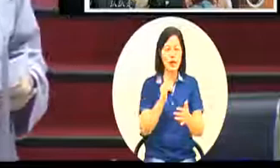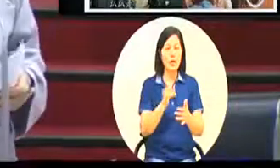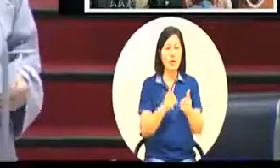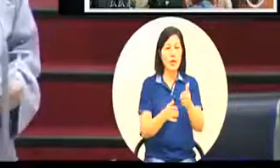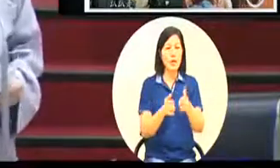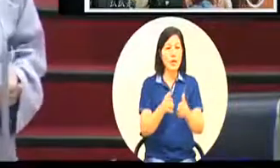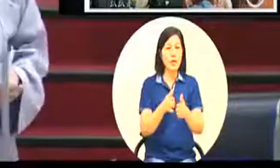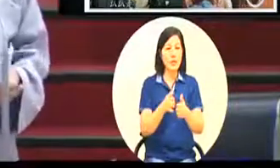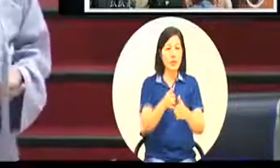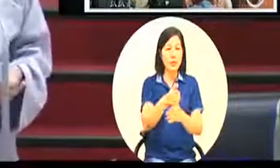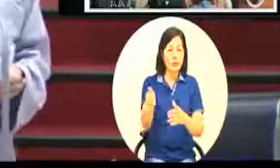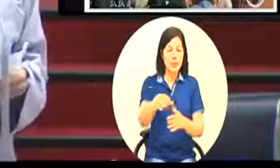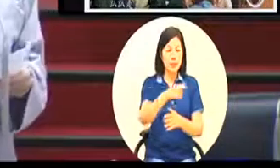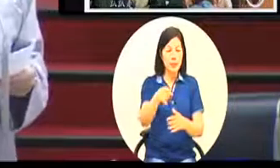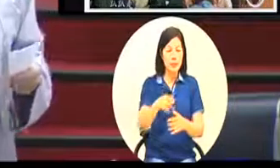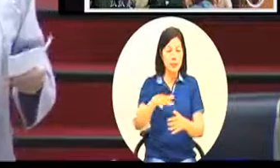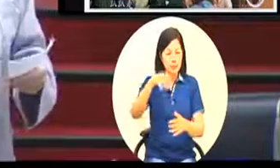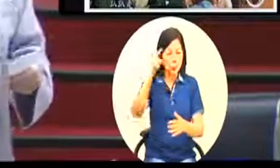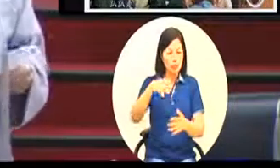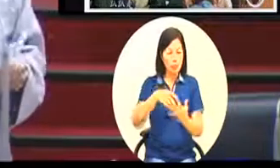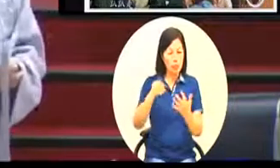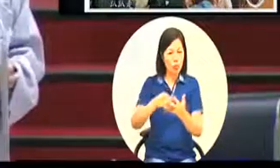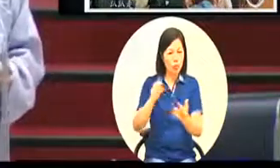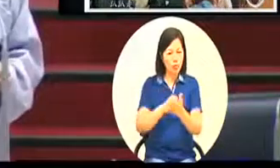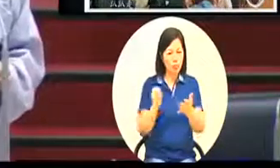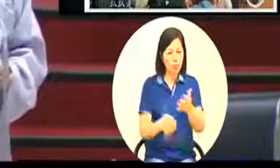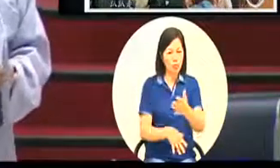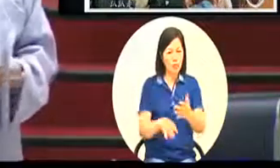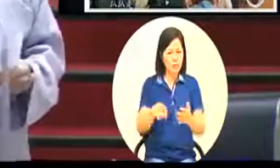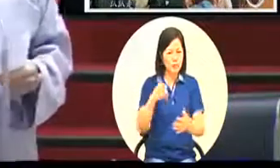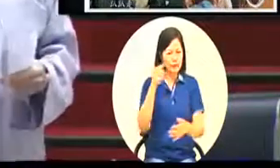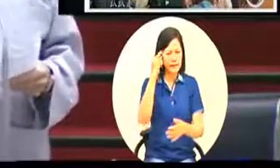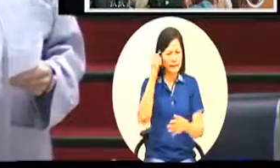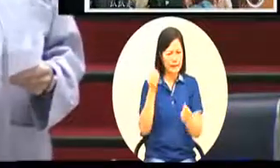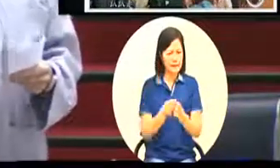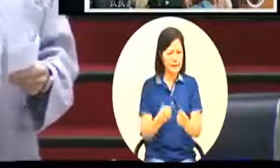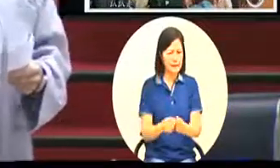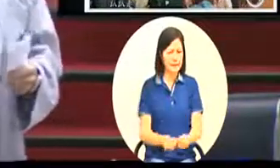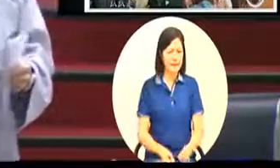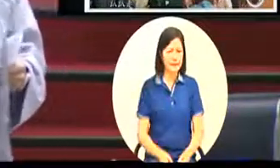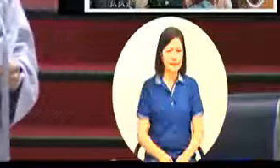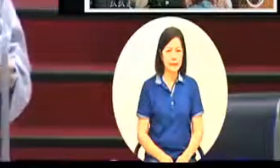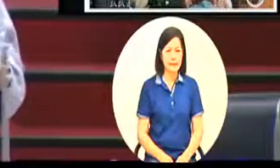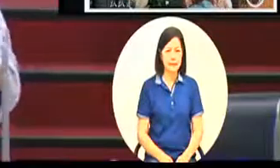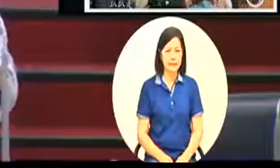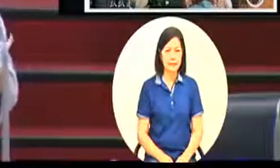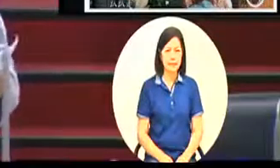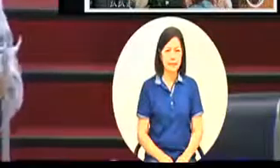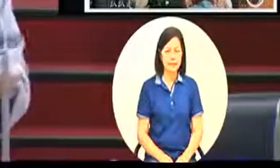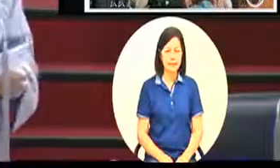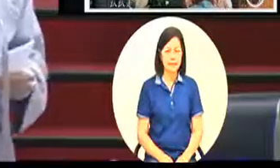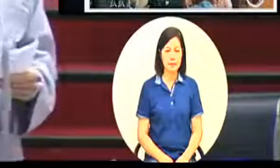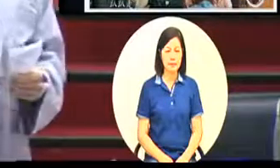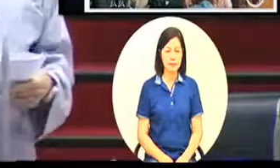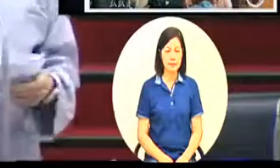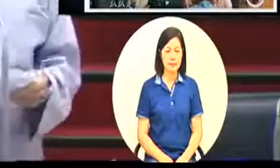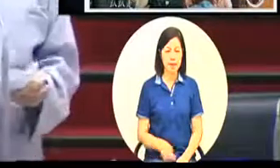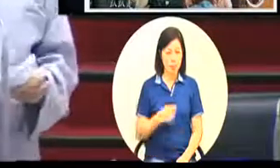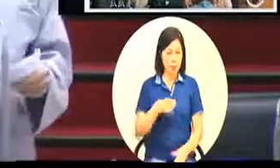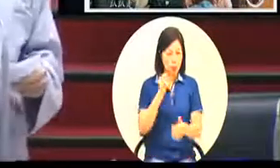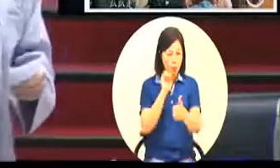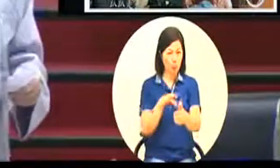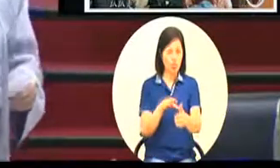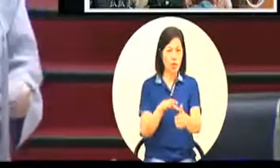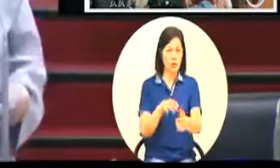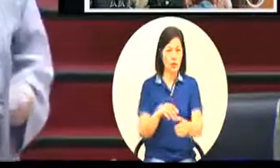选取消掉伊，安尼这就解矛盾啊咧。我一再来咧强调，一个